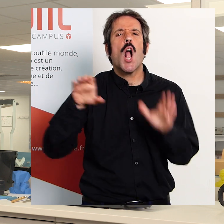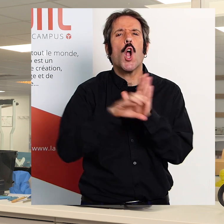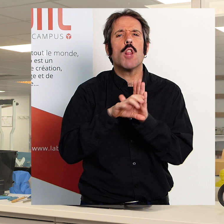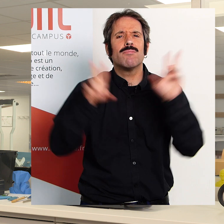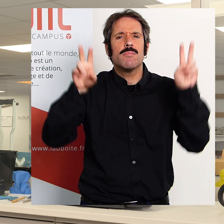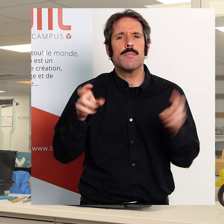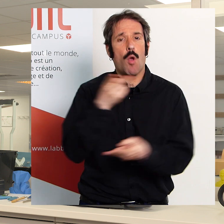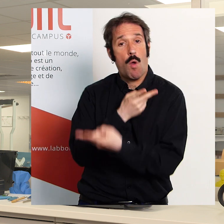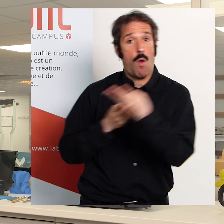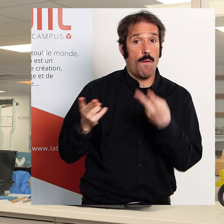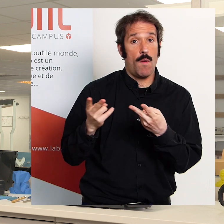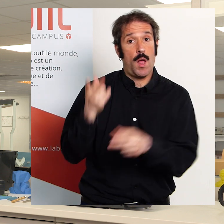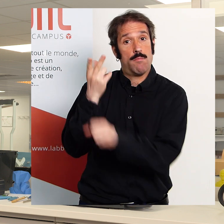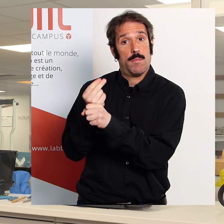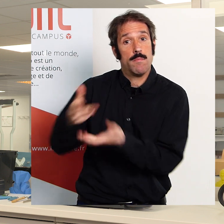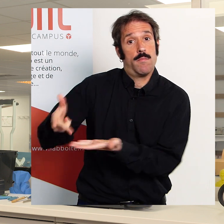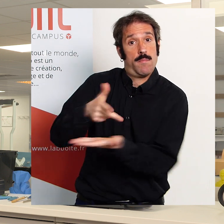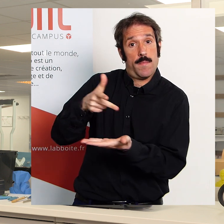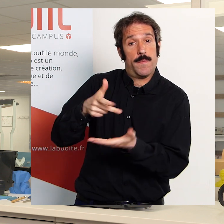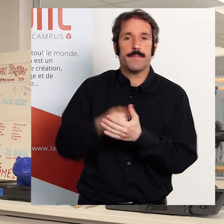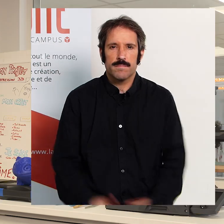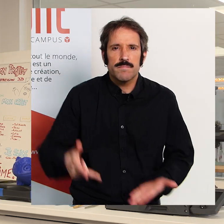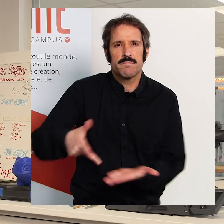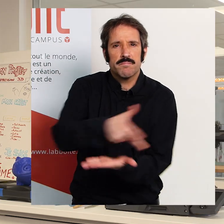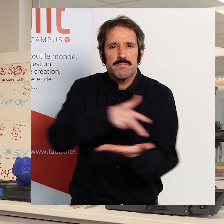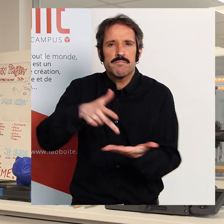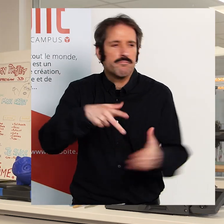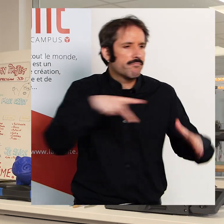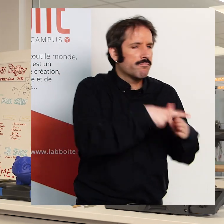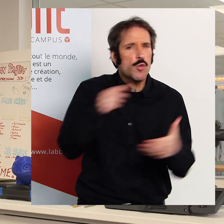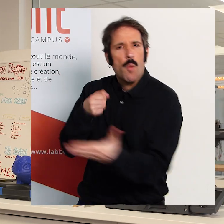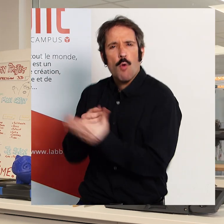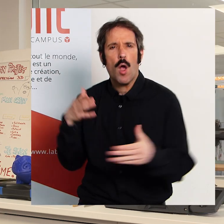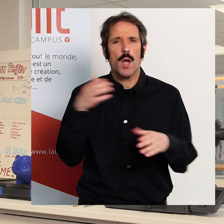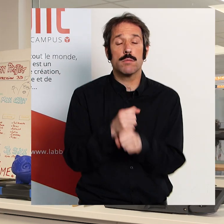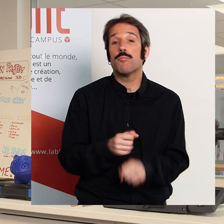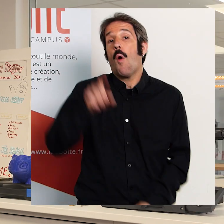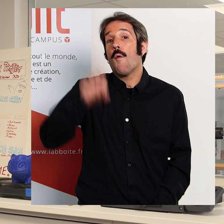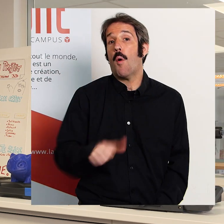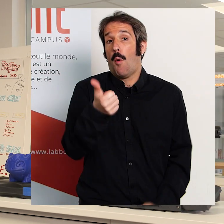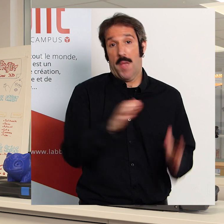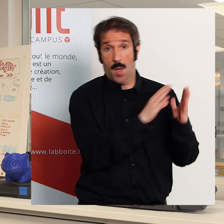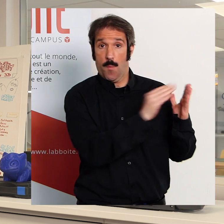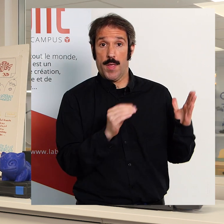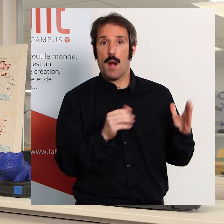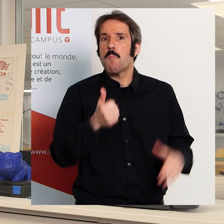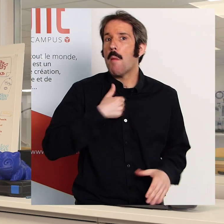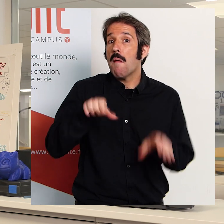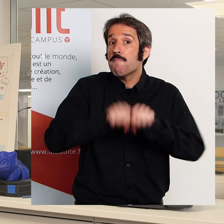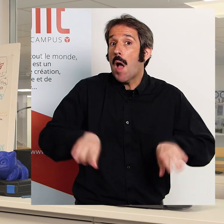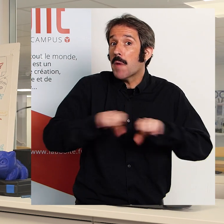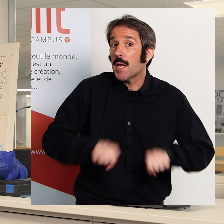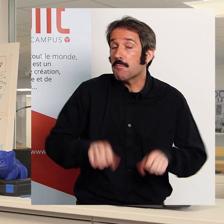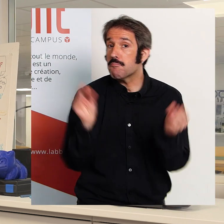G-code qu'on va envoyer directement sur l'impression 3D. Donc pour résumer mon impression, il va me falloir un modèle que soit je